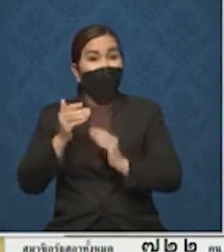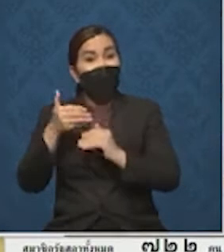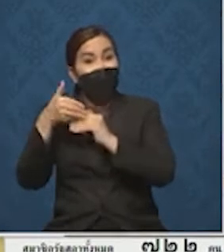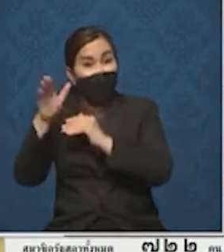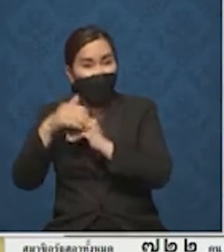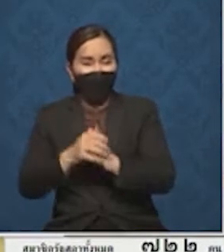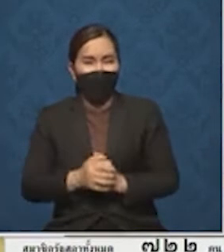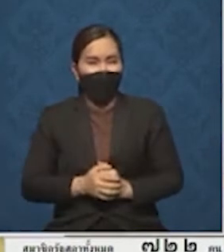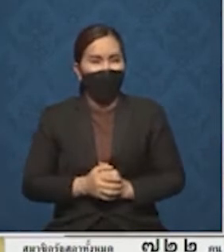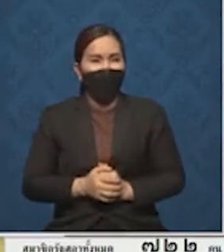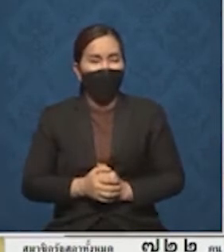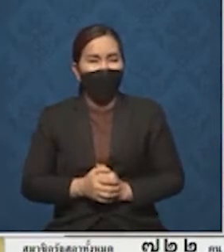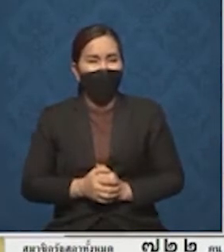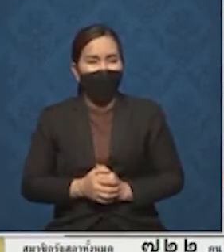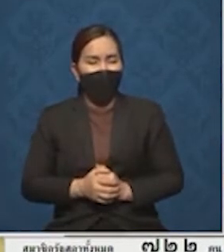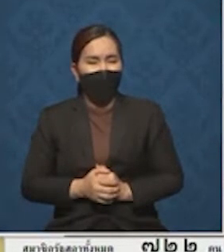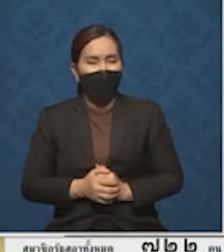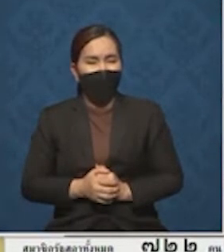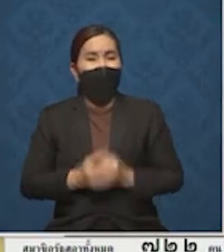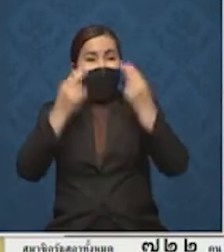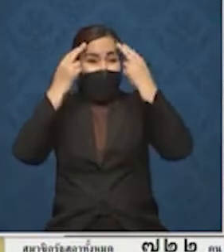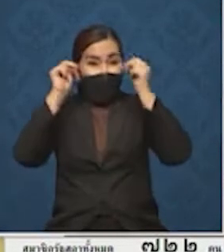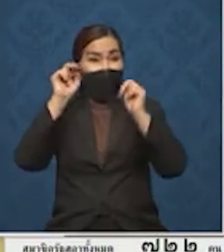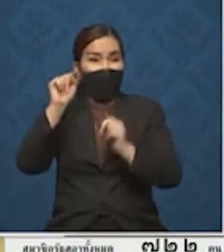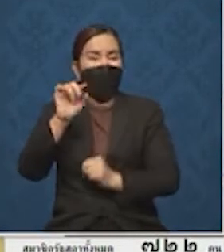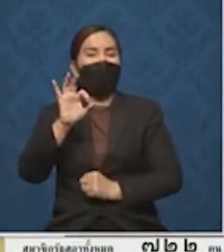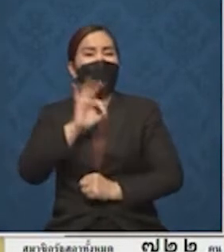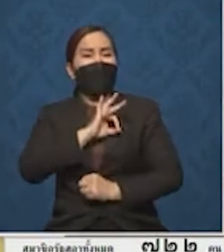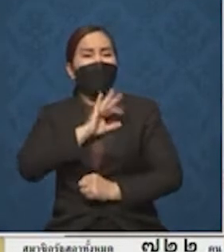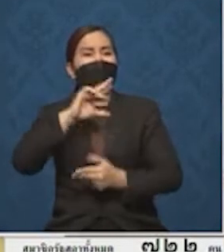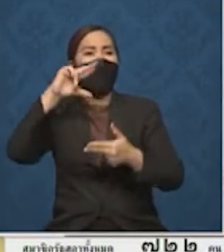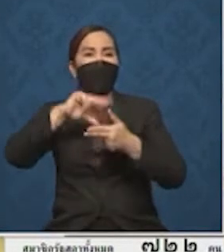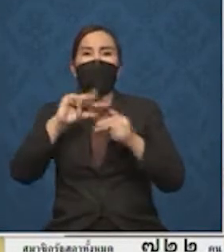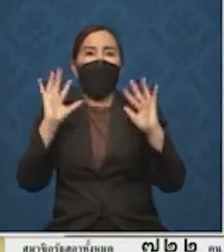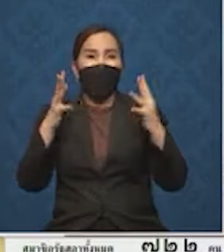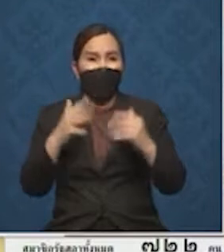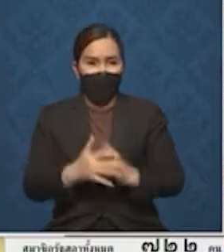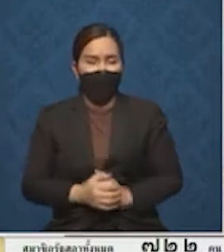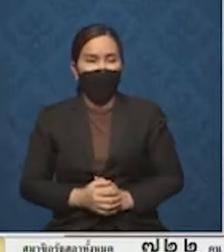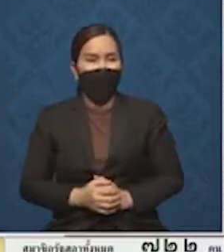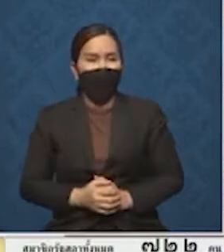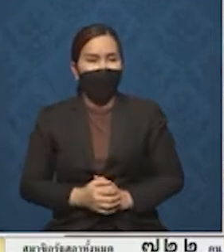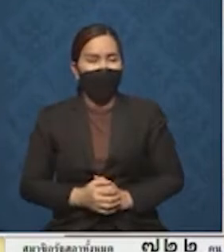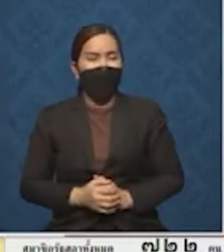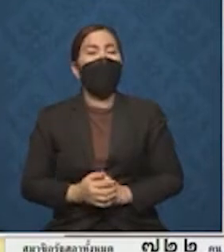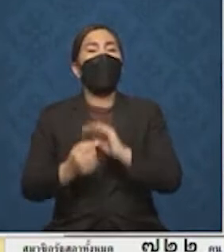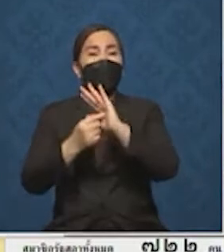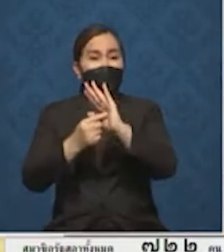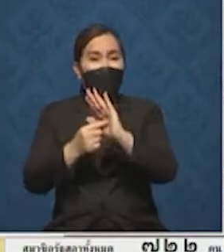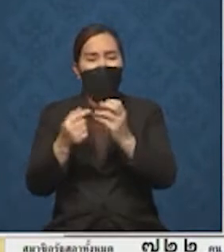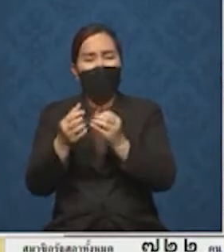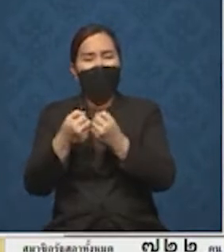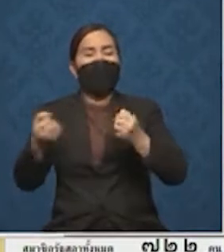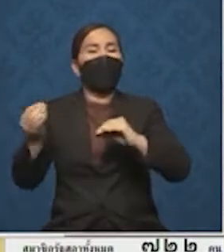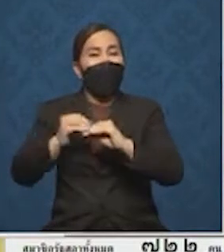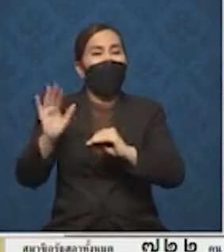นายกรัฐมัตีไม่ได้เป็สมาชิตพักพลงประชารัฐอัี้คตัวอย่างจะไม่ขยายออกไป